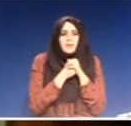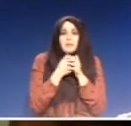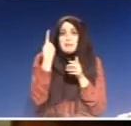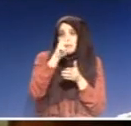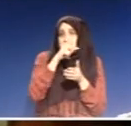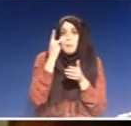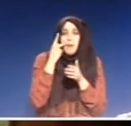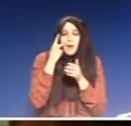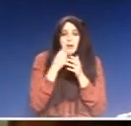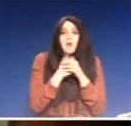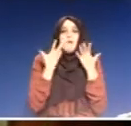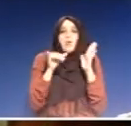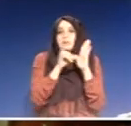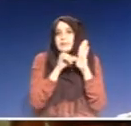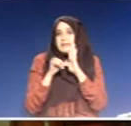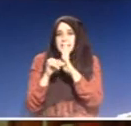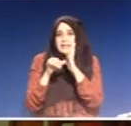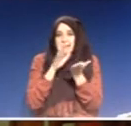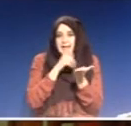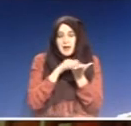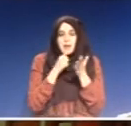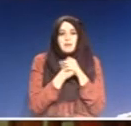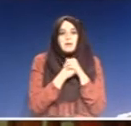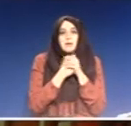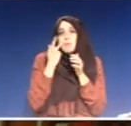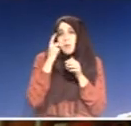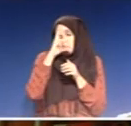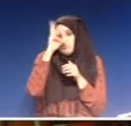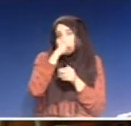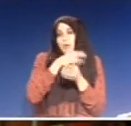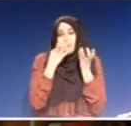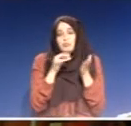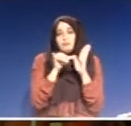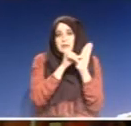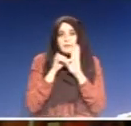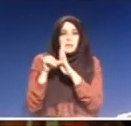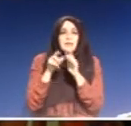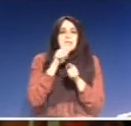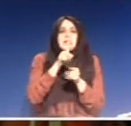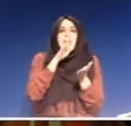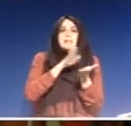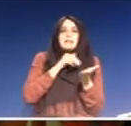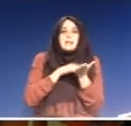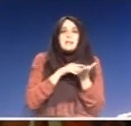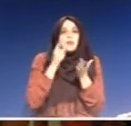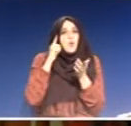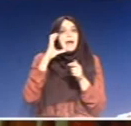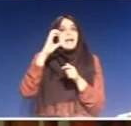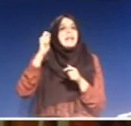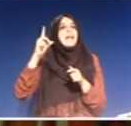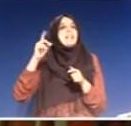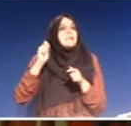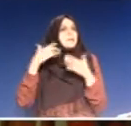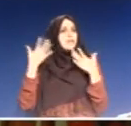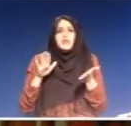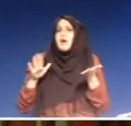باباهم وحبوا يقسموا بون كي حبوا يقسموا هذيك المنطقه داز عليها مسح الاراضي دونك سي كاداستري